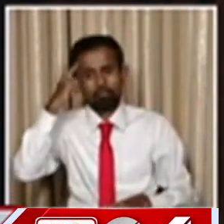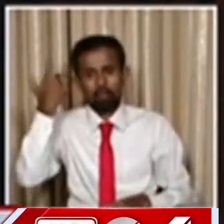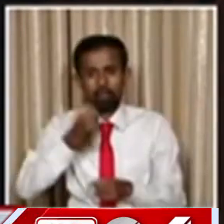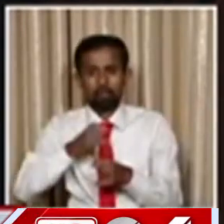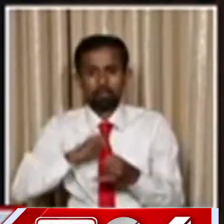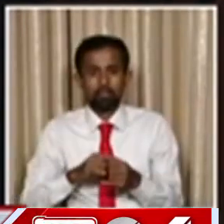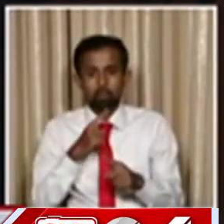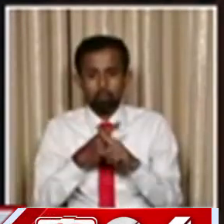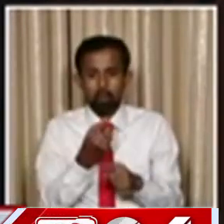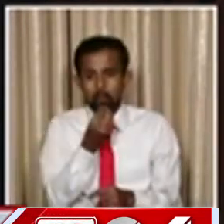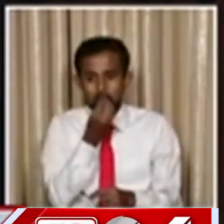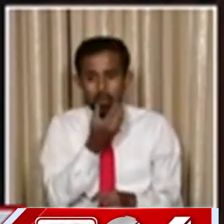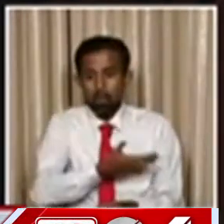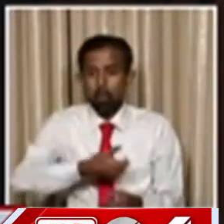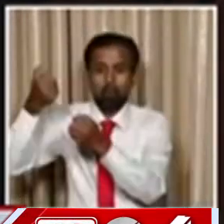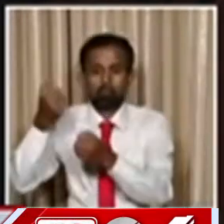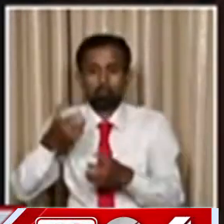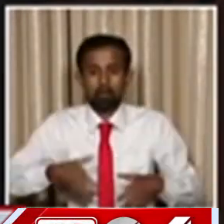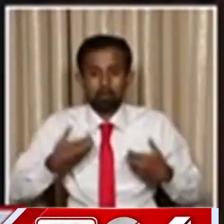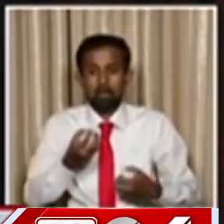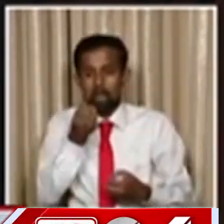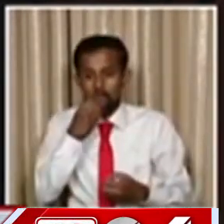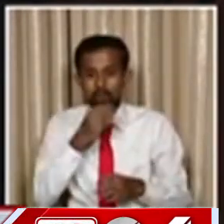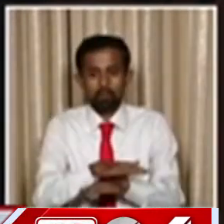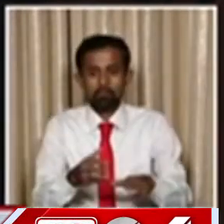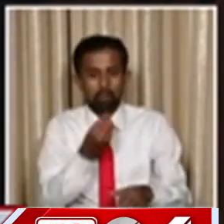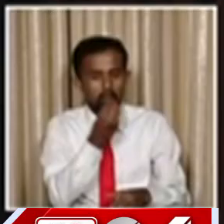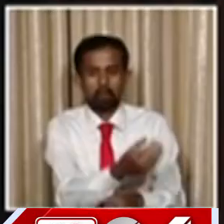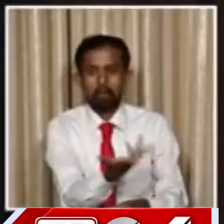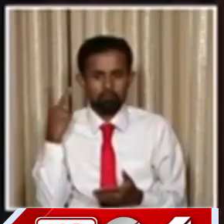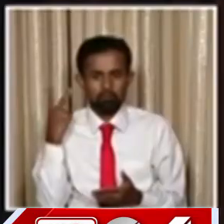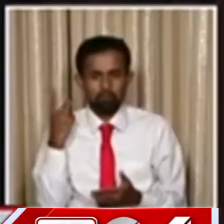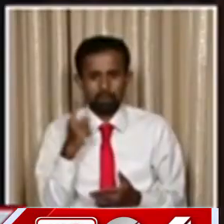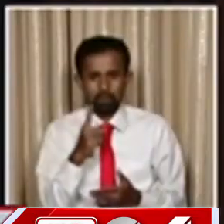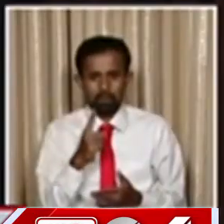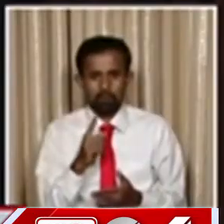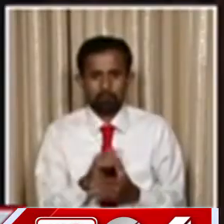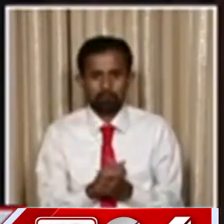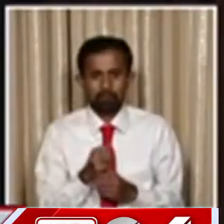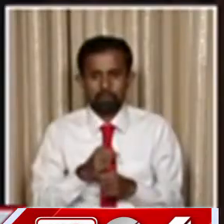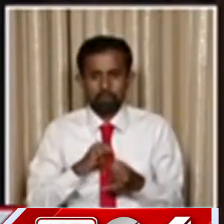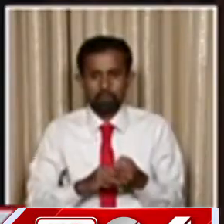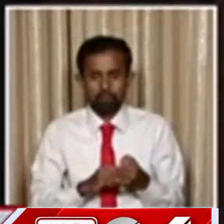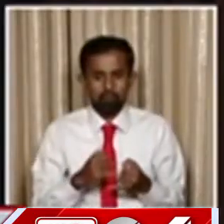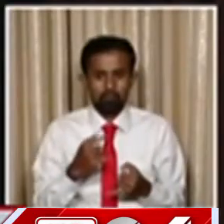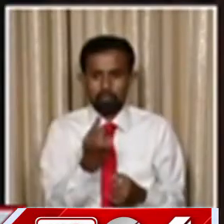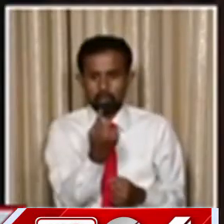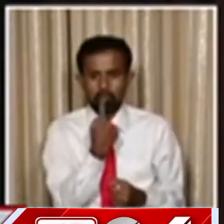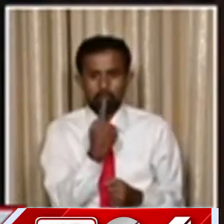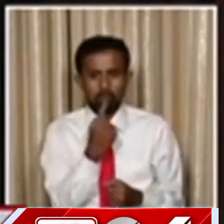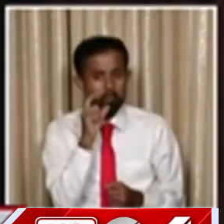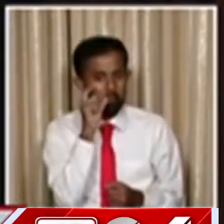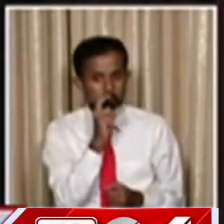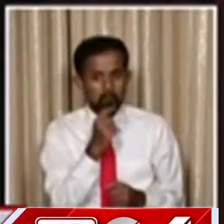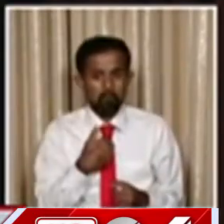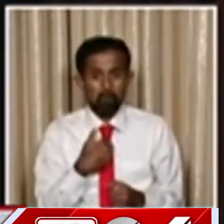ගමක උයාගත්තේ බත් මුට්ටිය උස්සගෙන ඉන්න රිලව කෑම දරුවට කන්න නැති වෙනවා කියලා දන්නේ නැහැ. එක ගමක මහත්තයෙක් මට කිව්වා බලන්න